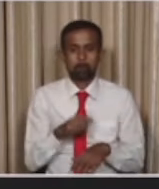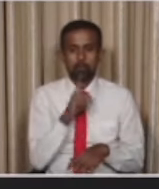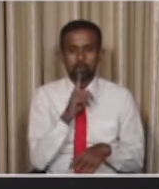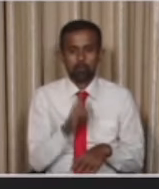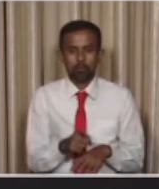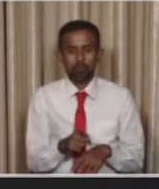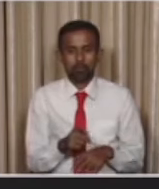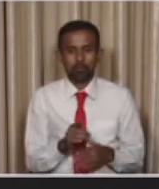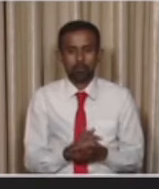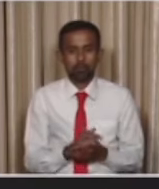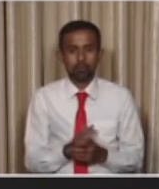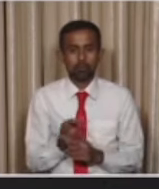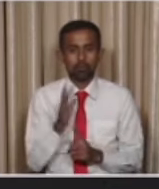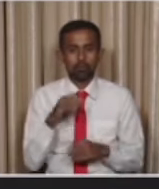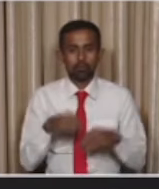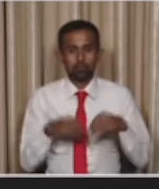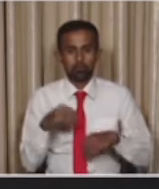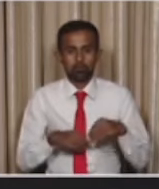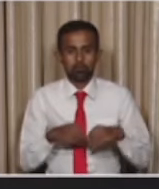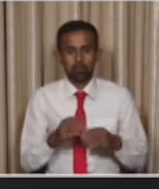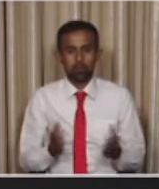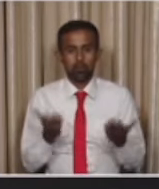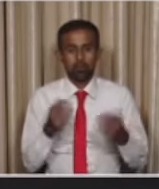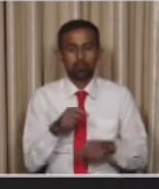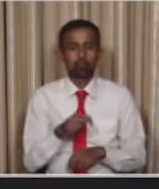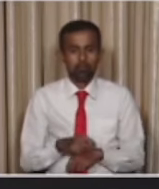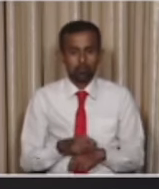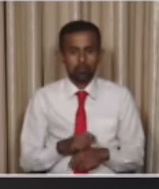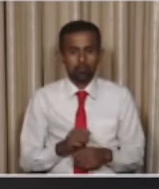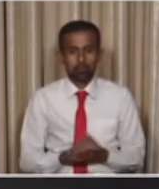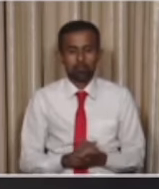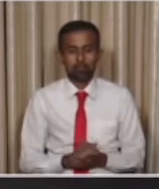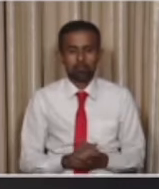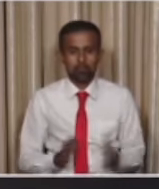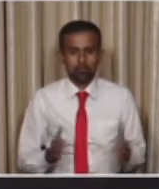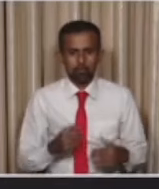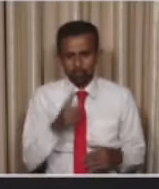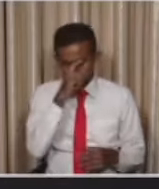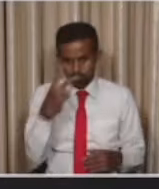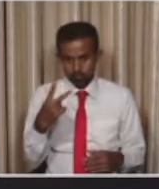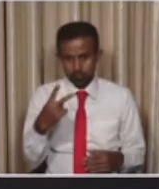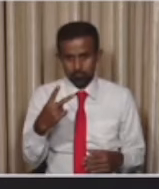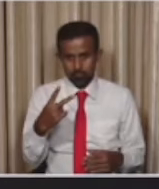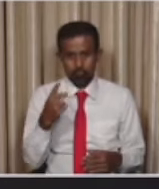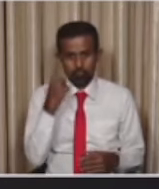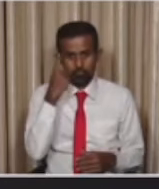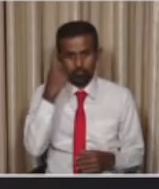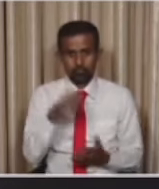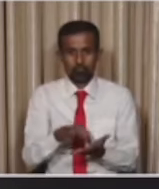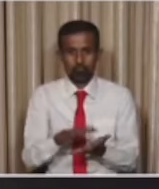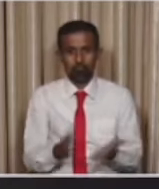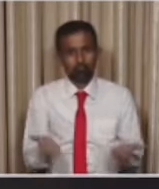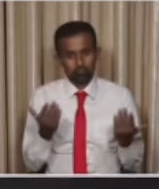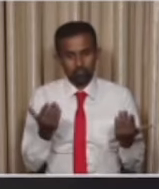විශේෂයෙන්ම ජනාධිපති මැතිවරණය පවත්වන අවස්ථාවේදී තව මාස දෙකකින් අනිවාර්යයෙන්ම බුද්ධිමත් තීන්දුවක් ලබා